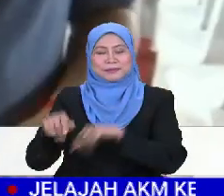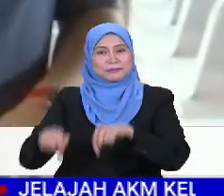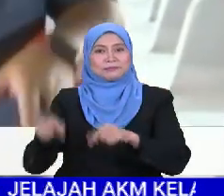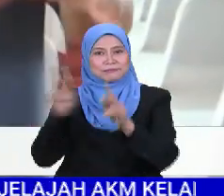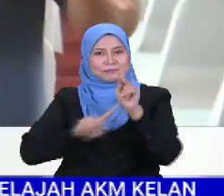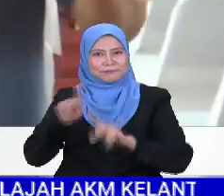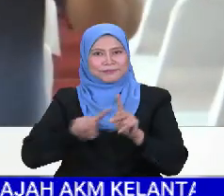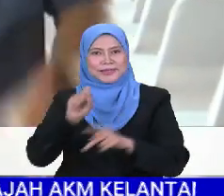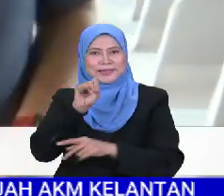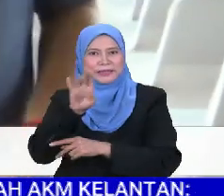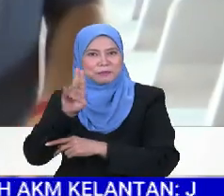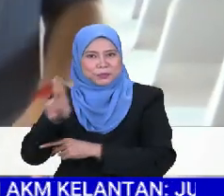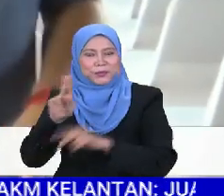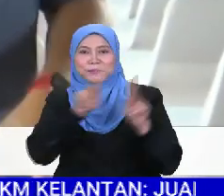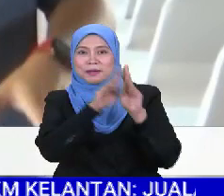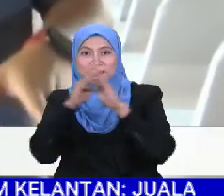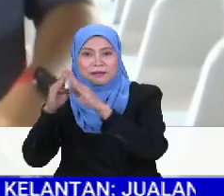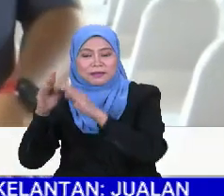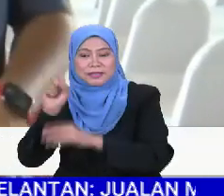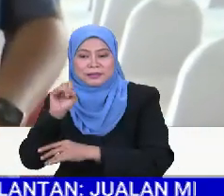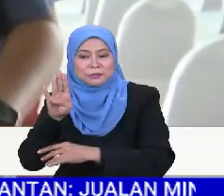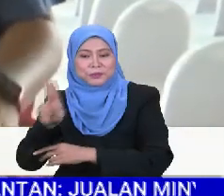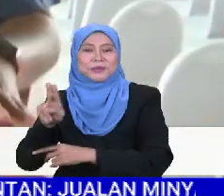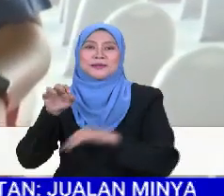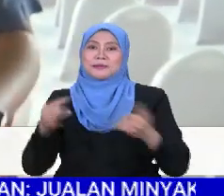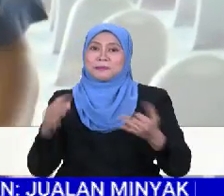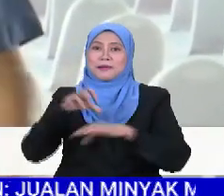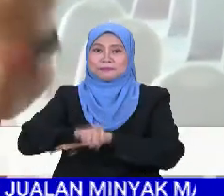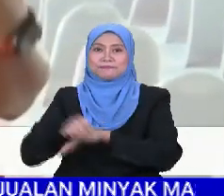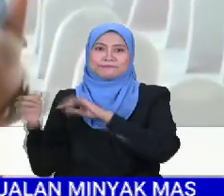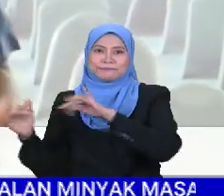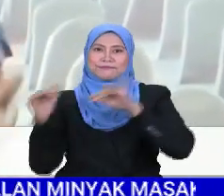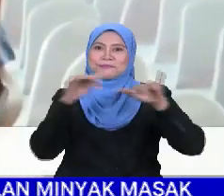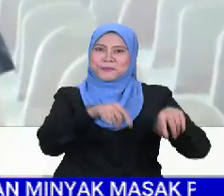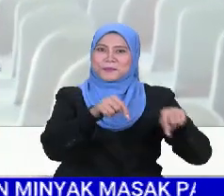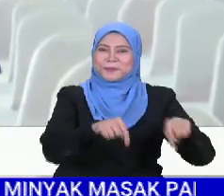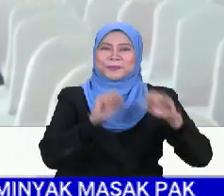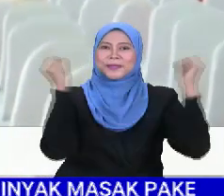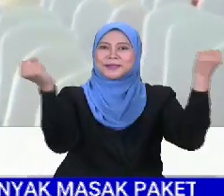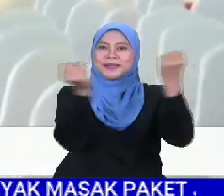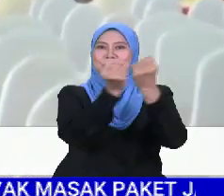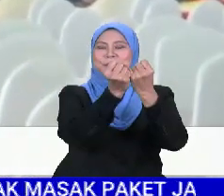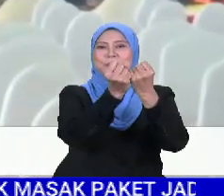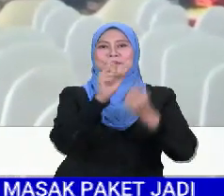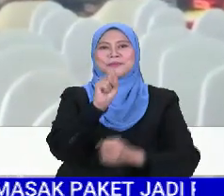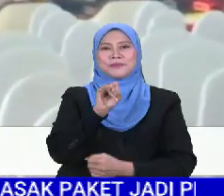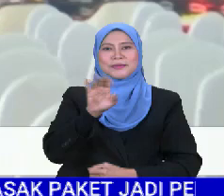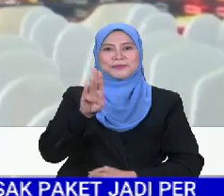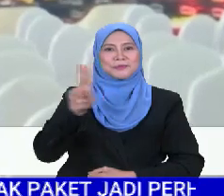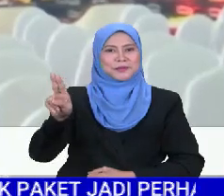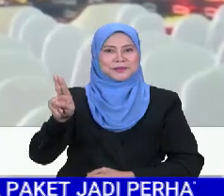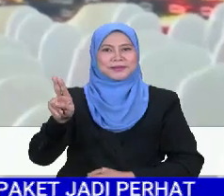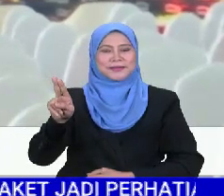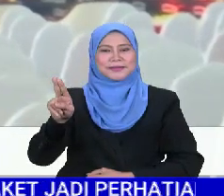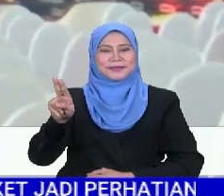Sibu yang berada di Bandar Sibu sekarang ini, pastikan malam ini beramai-ramai turunlah ke stadium tertutup di Sibu ini untuk